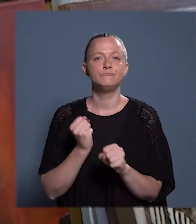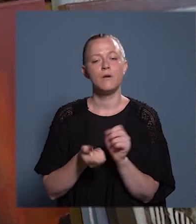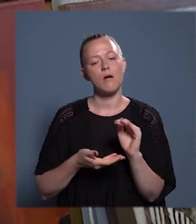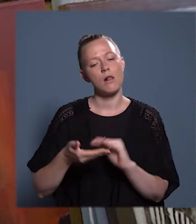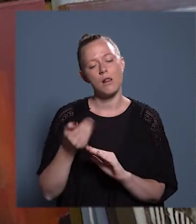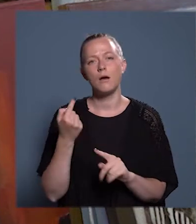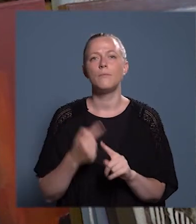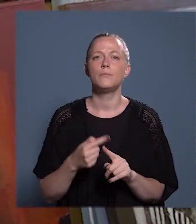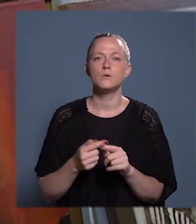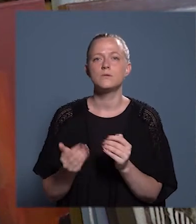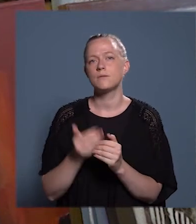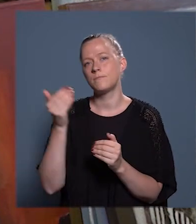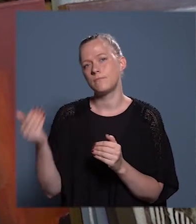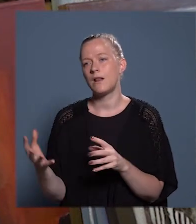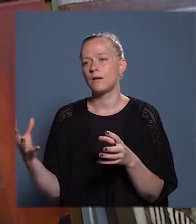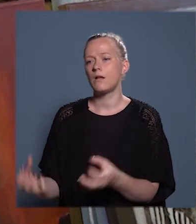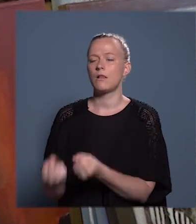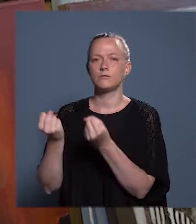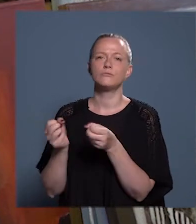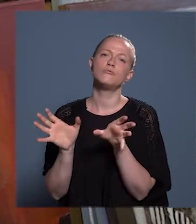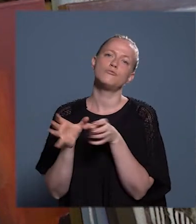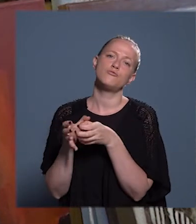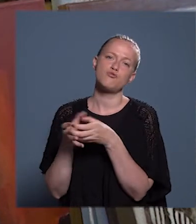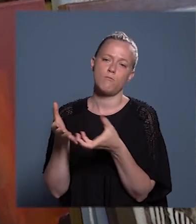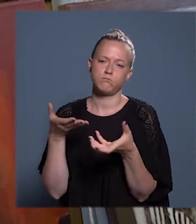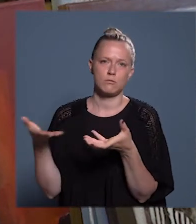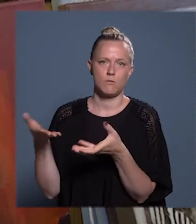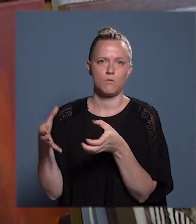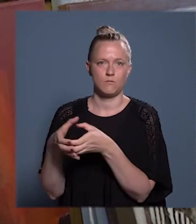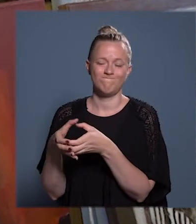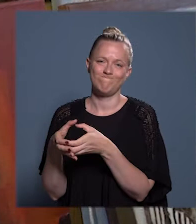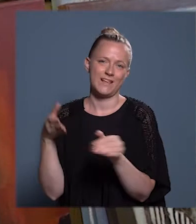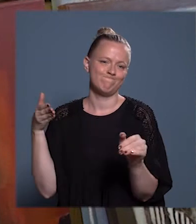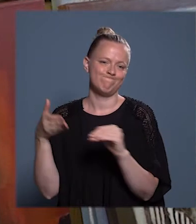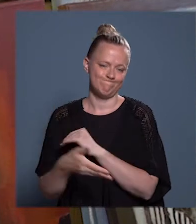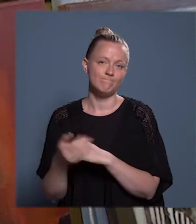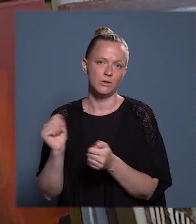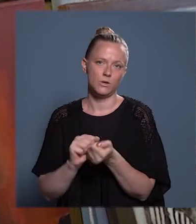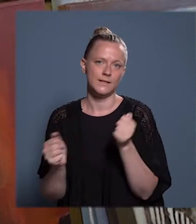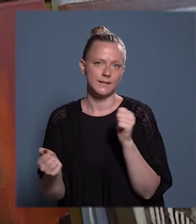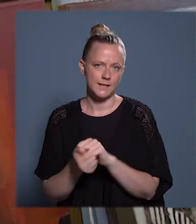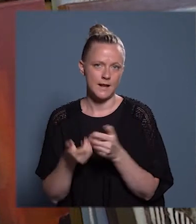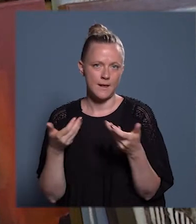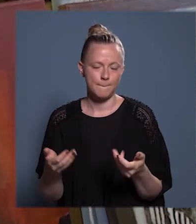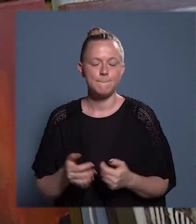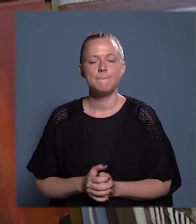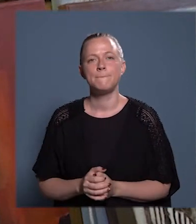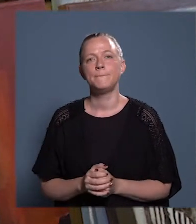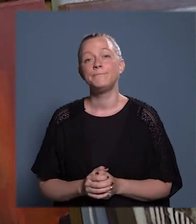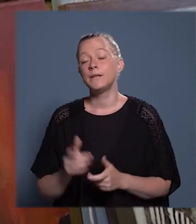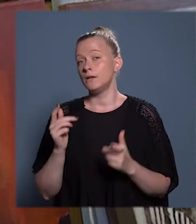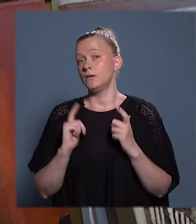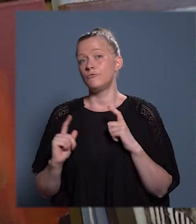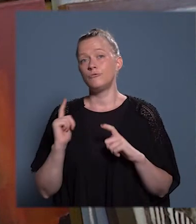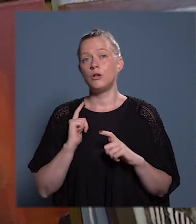mellette alakítunk egy művész csoportot, tehát közbeszólt ugye a történelem, és sajnos